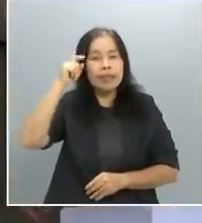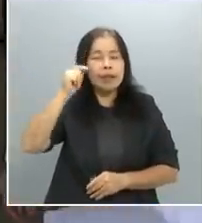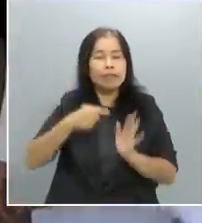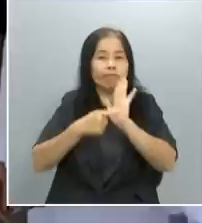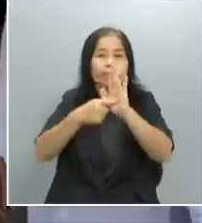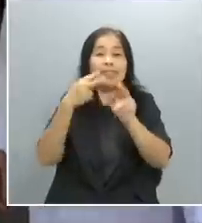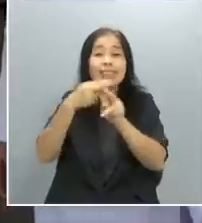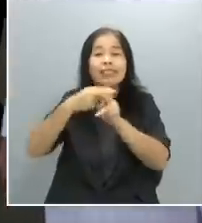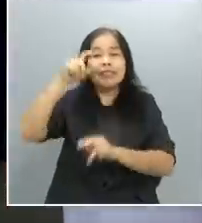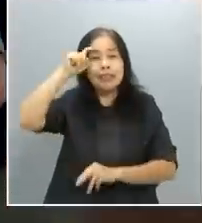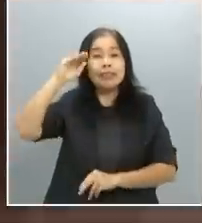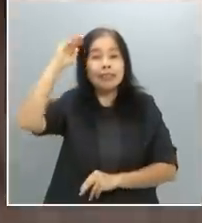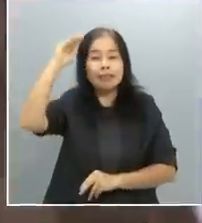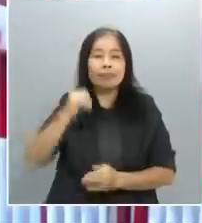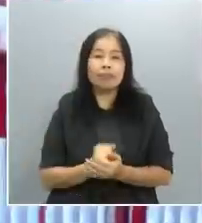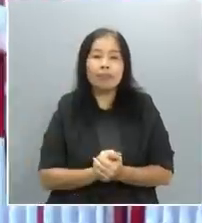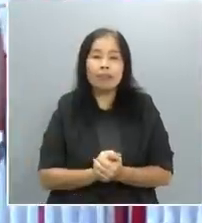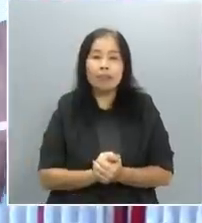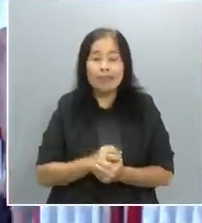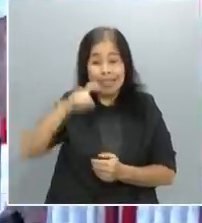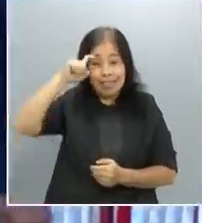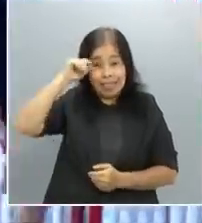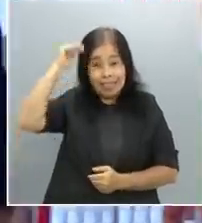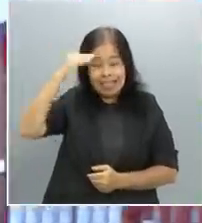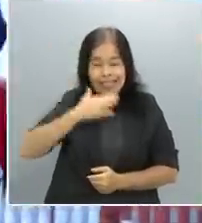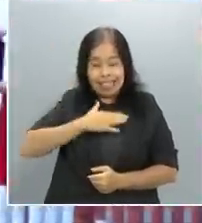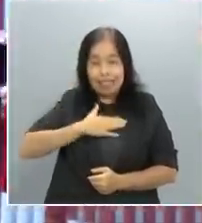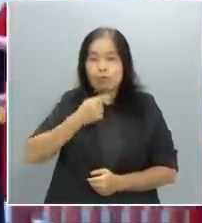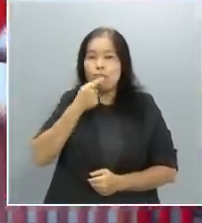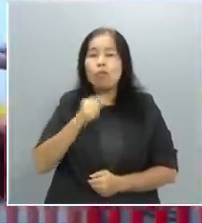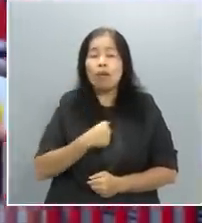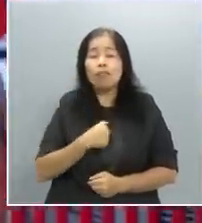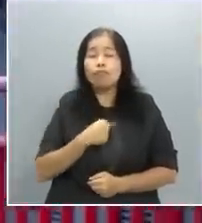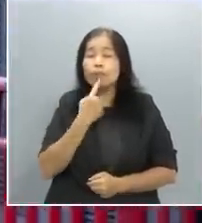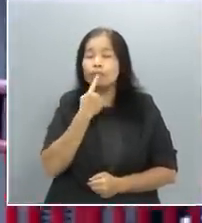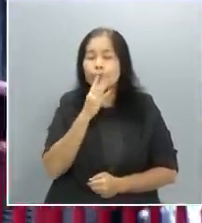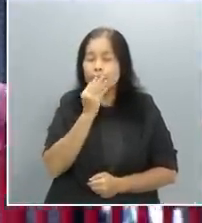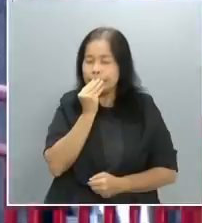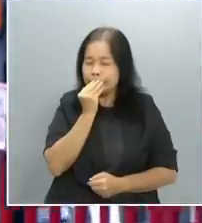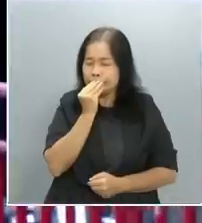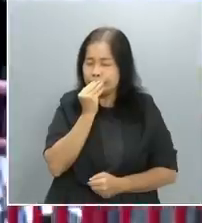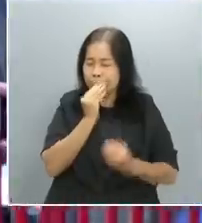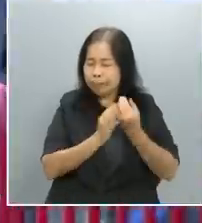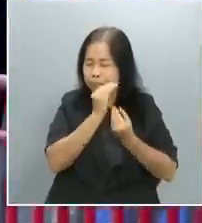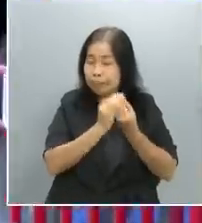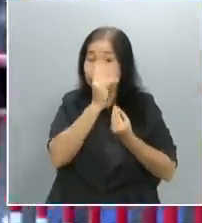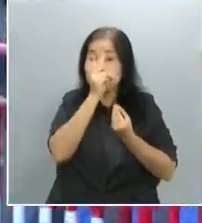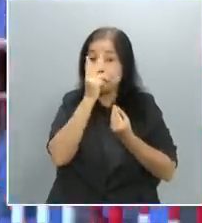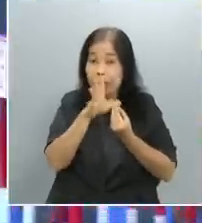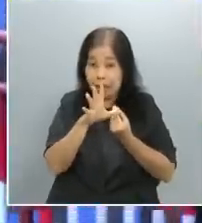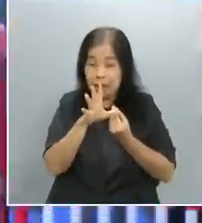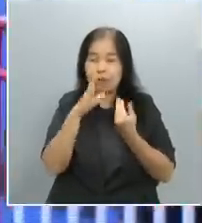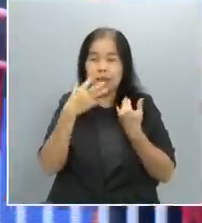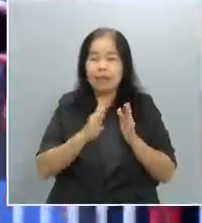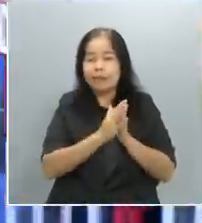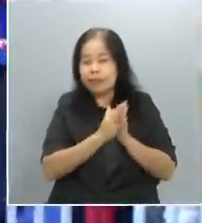รีเจ้าตัวแสดงความมั่นใจเมื่อวานนี้หลังจากไม่พูดอะไรเลยมา2สัปดาห ์ คือไม่ปรากฏเลยบ